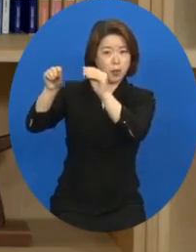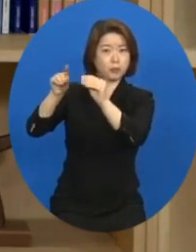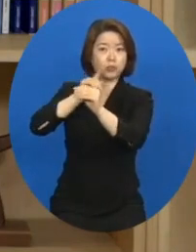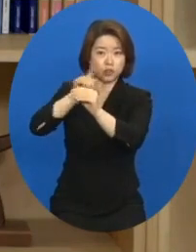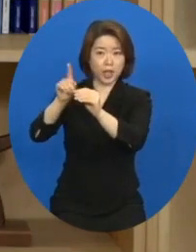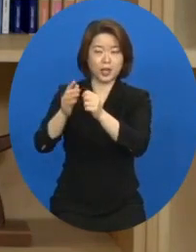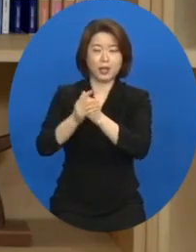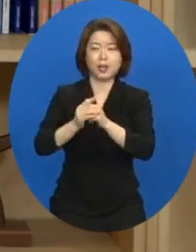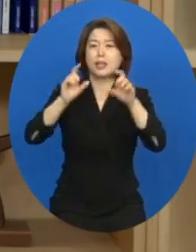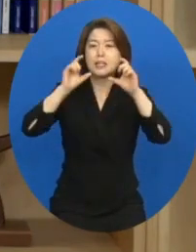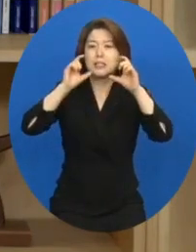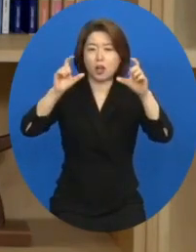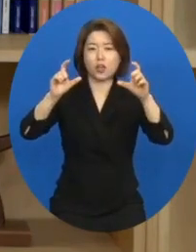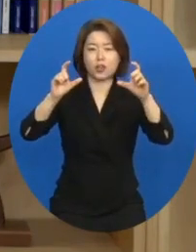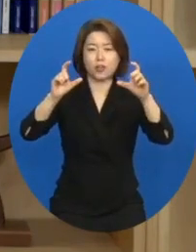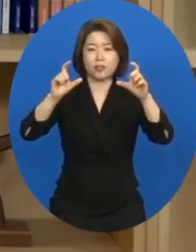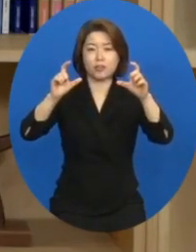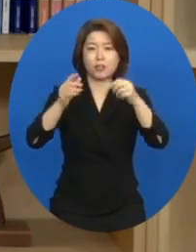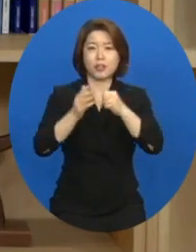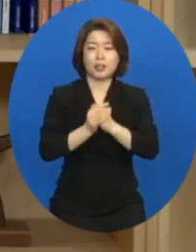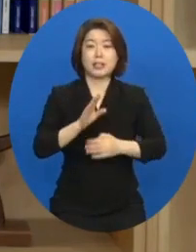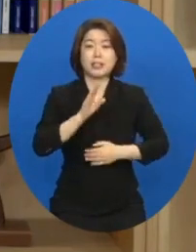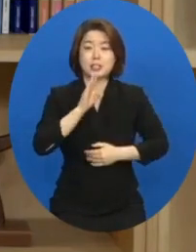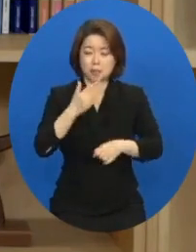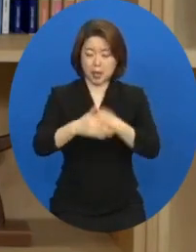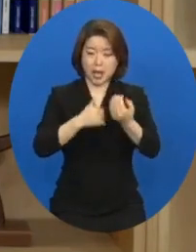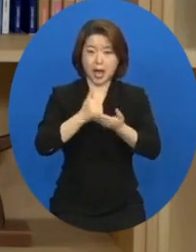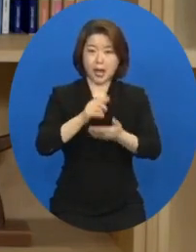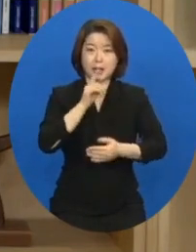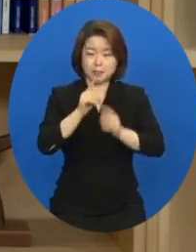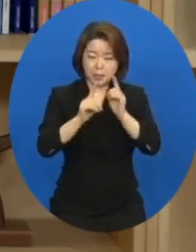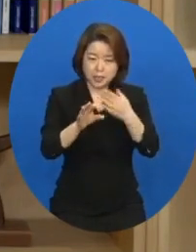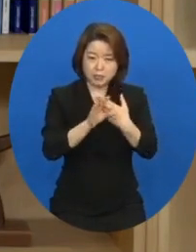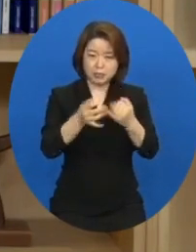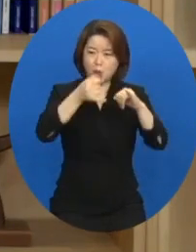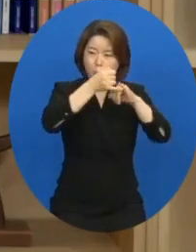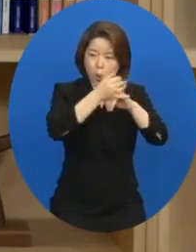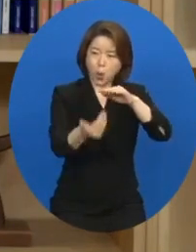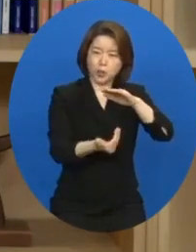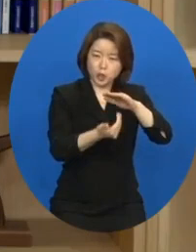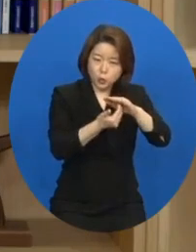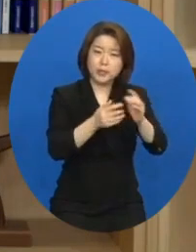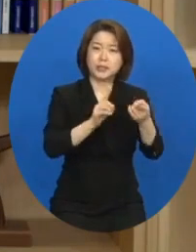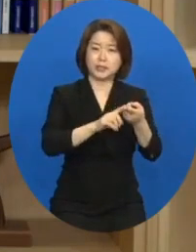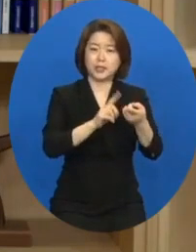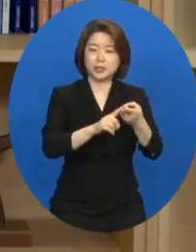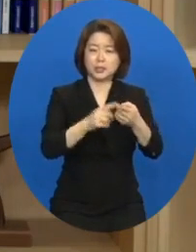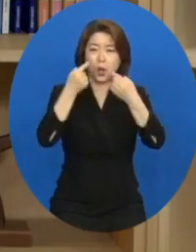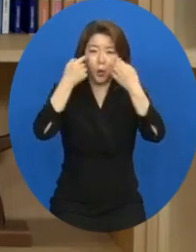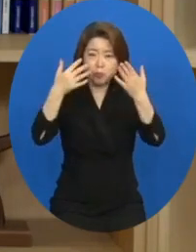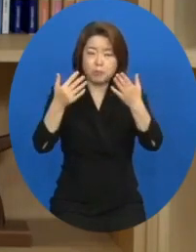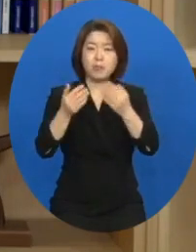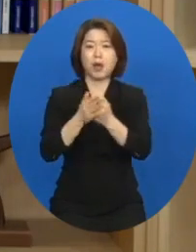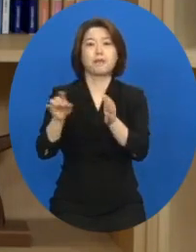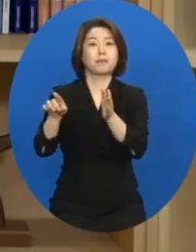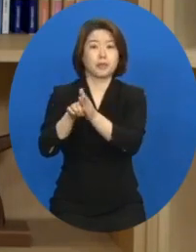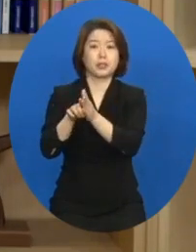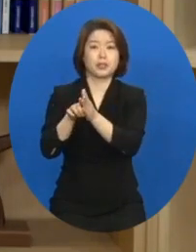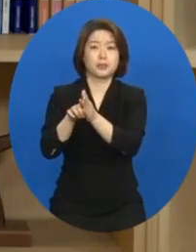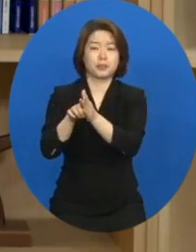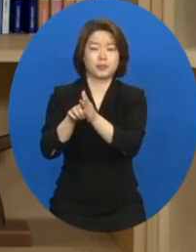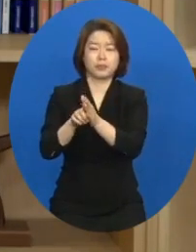이렇게 선언하는 정말 하나님의 말씀이 면 반드시 이루어진다는 분명한 믿음